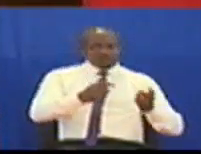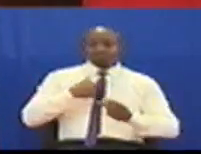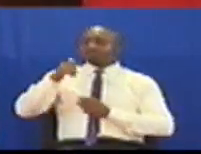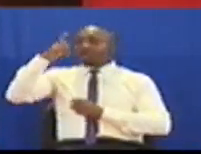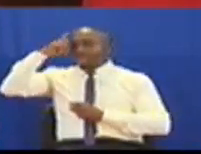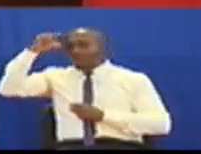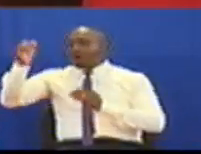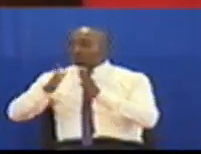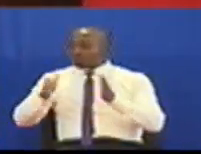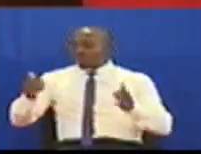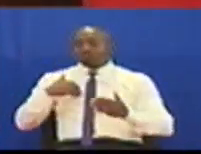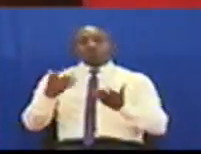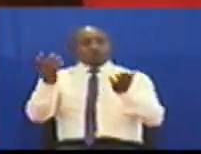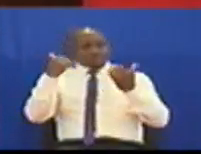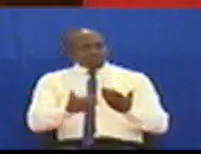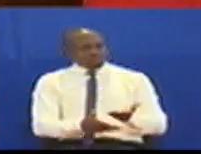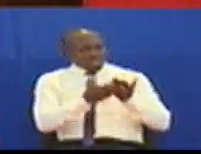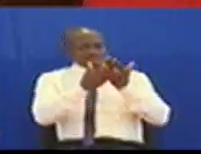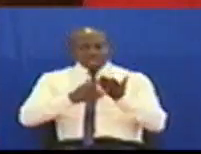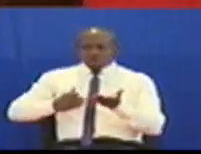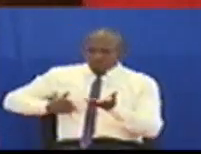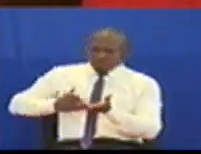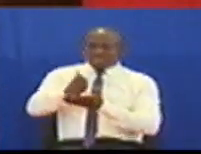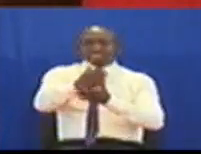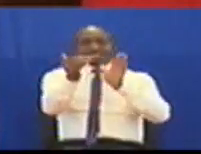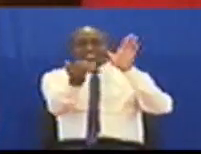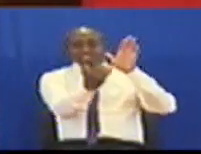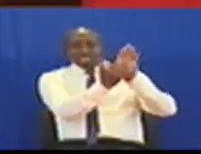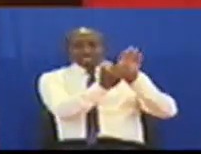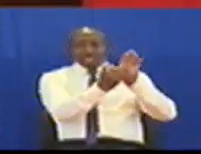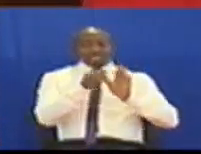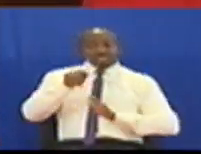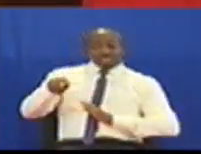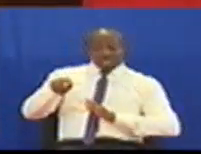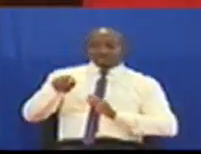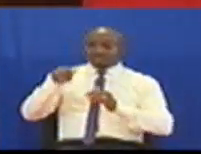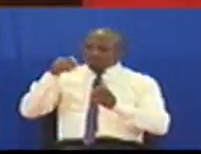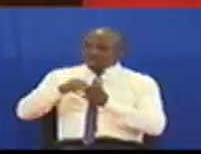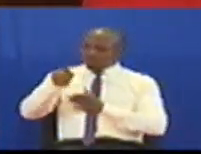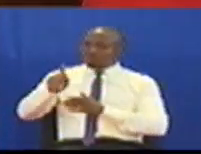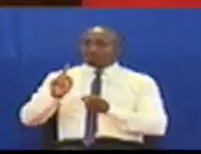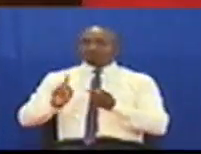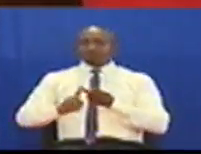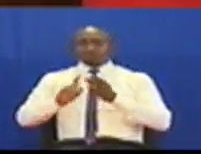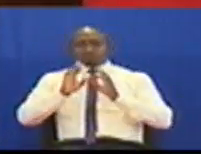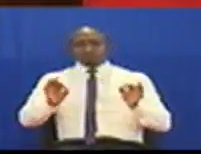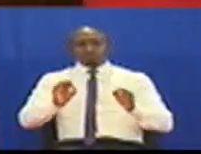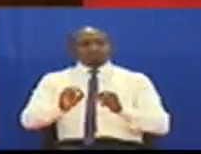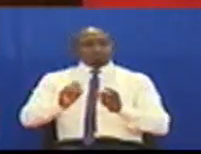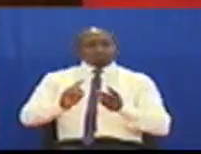imani kabisa tutamsaidia katika kupitisha sheria ili Gongo sasa ikawe sanitizer.